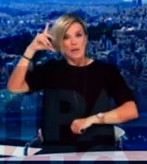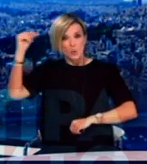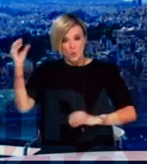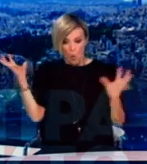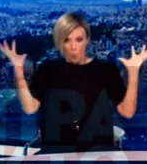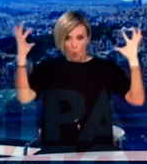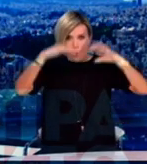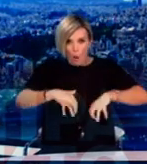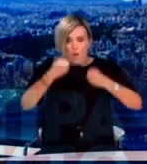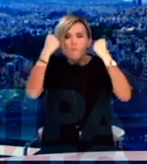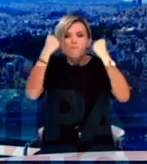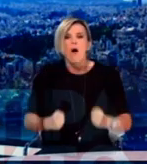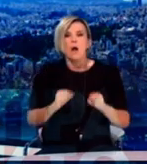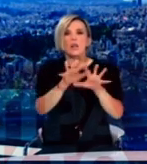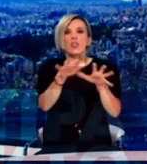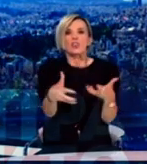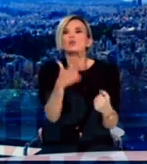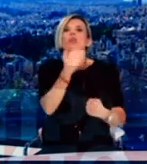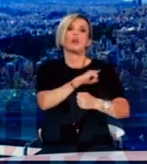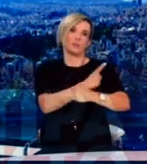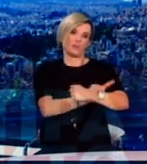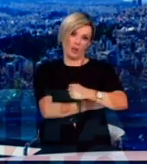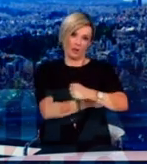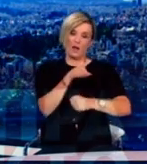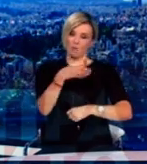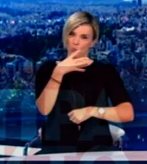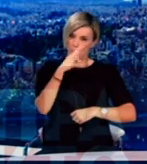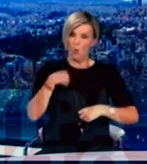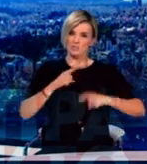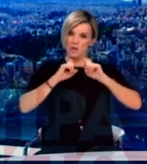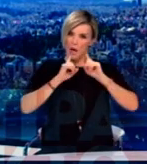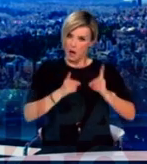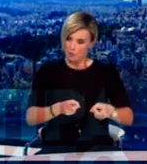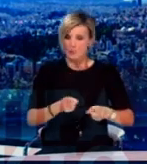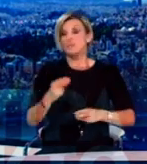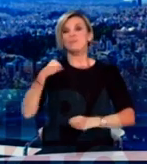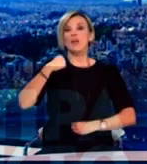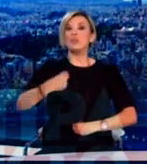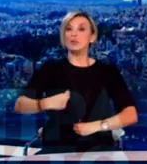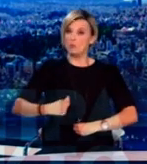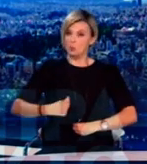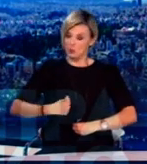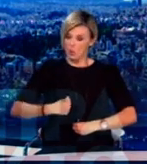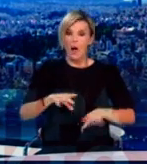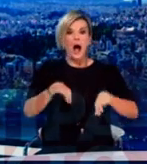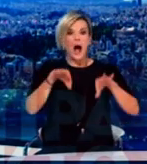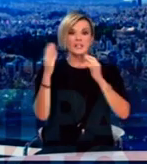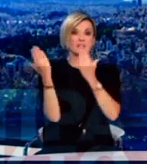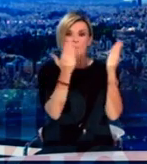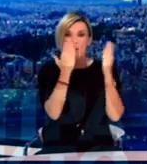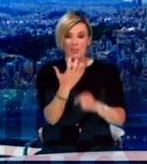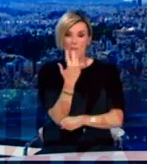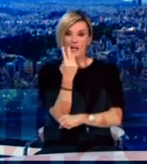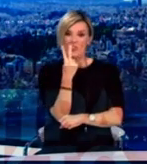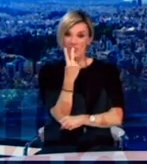θα σταλούν σήμερα σε όλα τα δημοτικά και νηπιαγωγεία της χώρας, ώστε να ακολουθήσουν 2 ημέρες προσαρμογής πριν την έναρξη